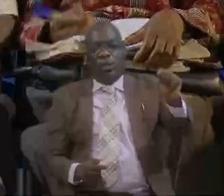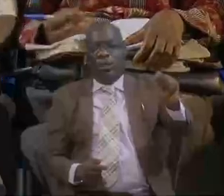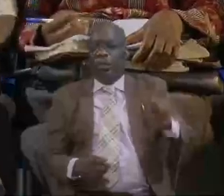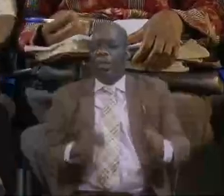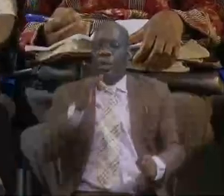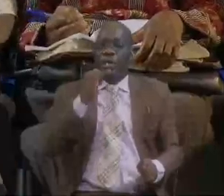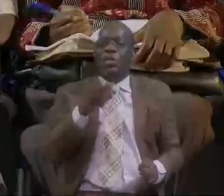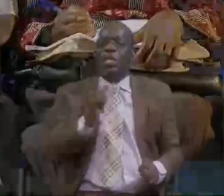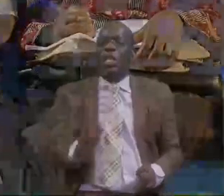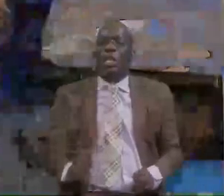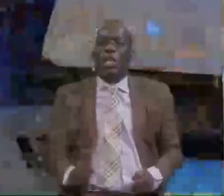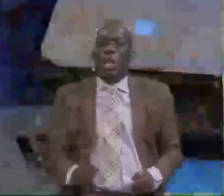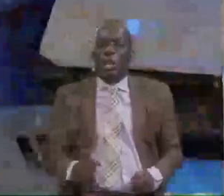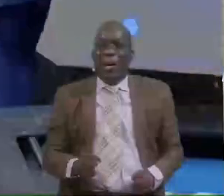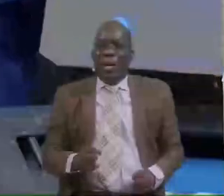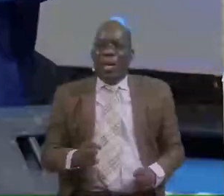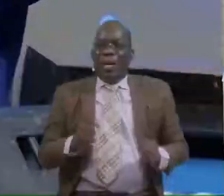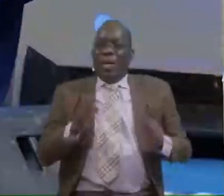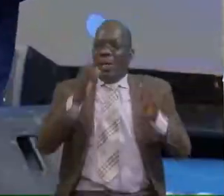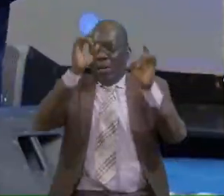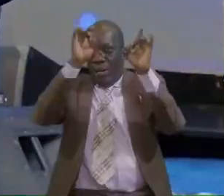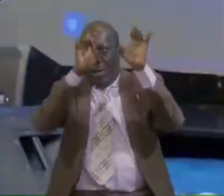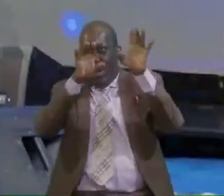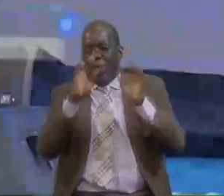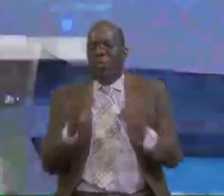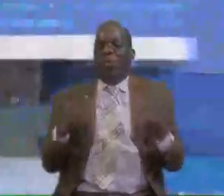Ensuite, c'est la vie terrible.